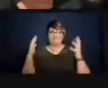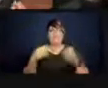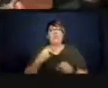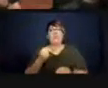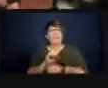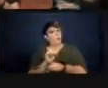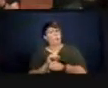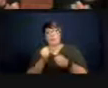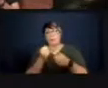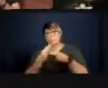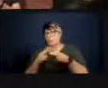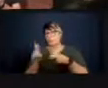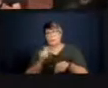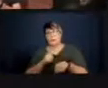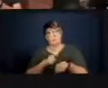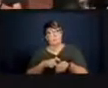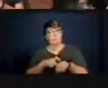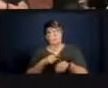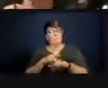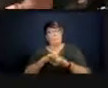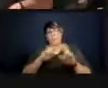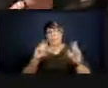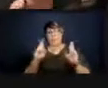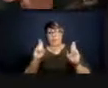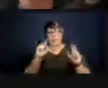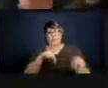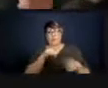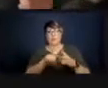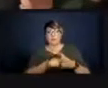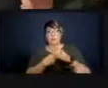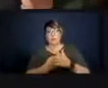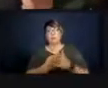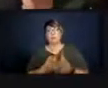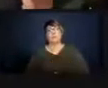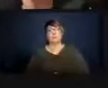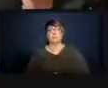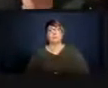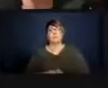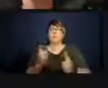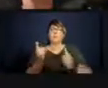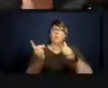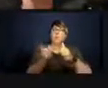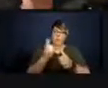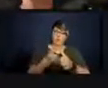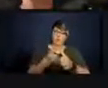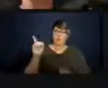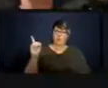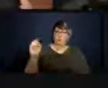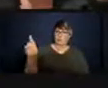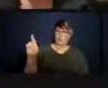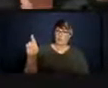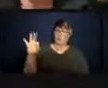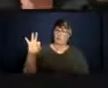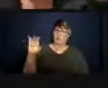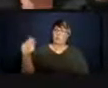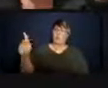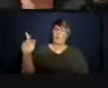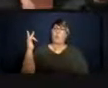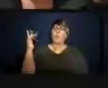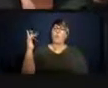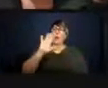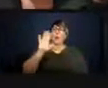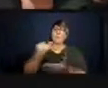walimu kadhaa ambao pia wamehusishwa katika programu hii wako hapa leo. Kwanza